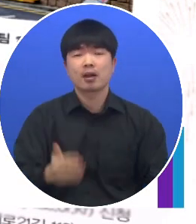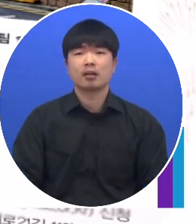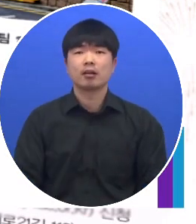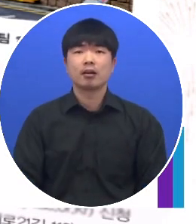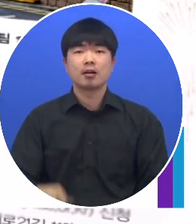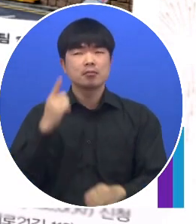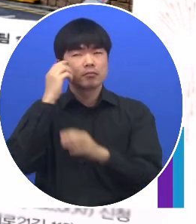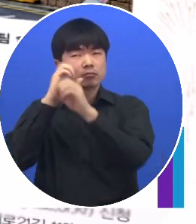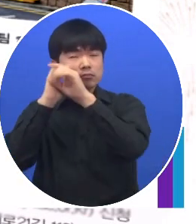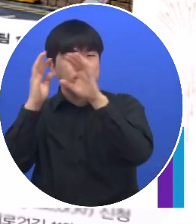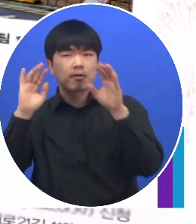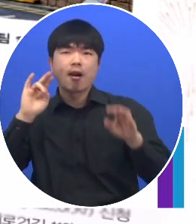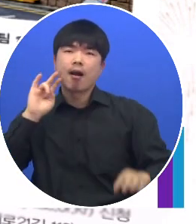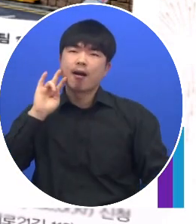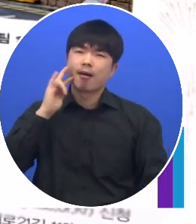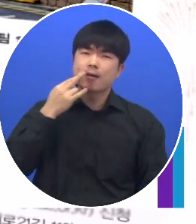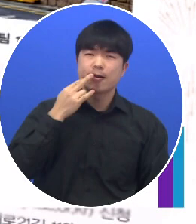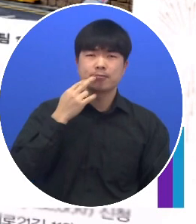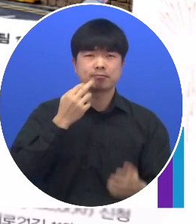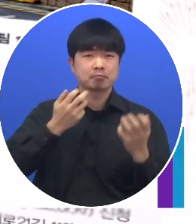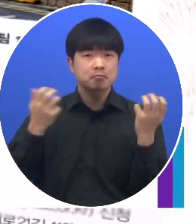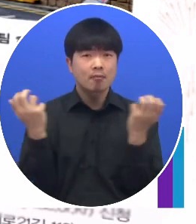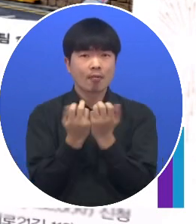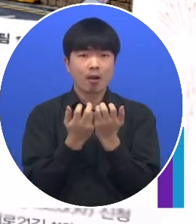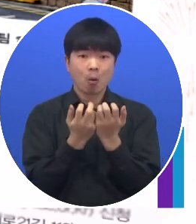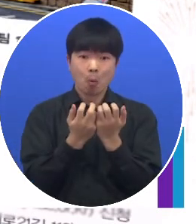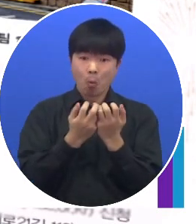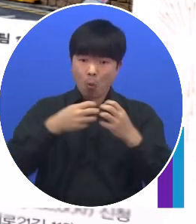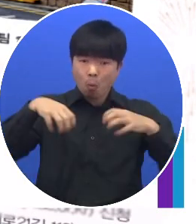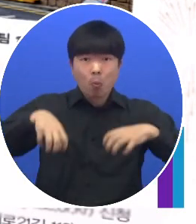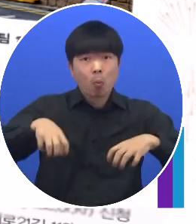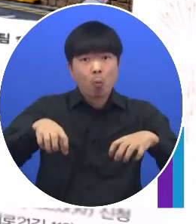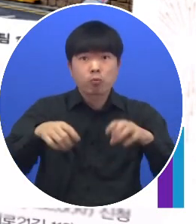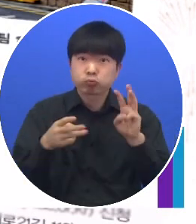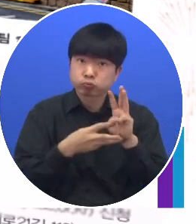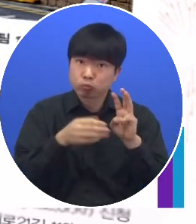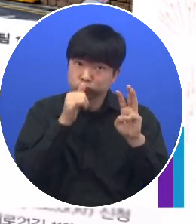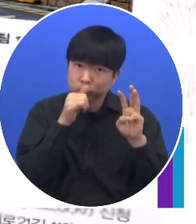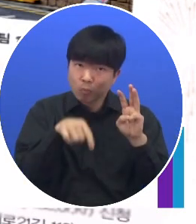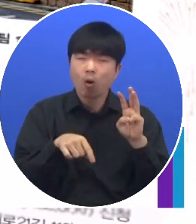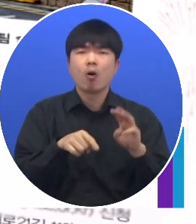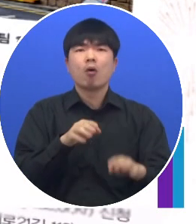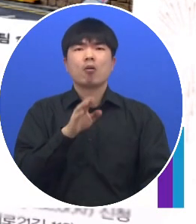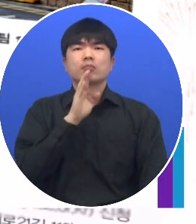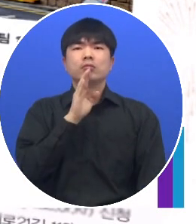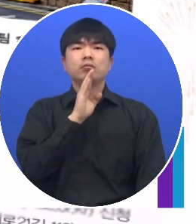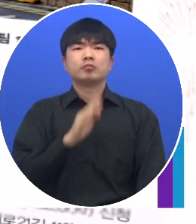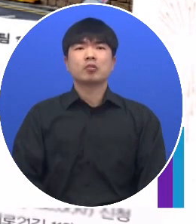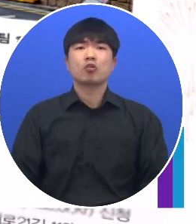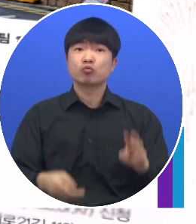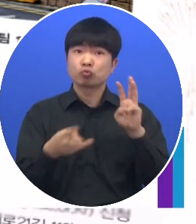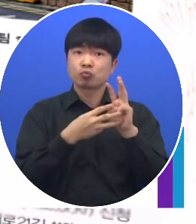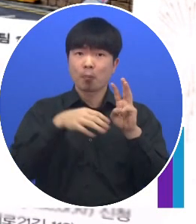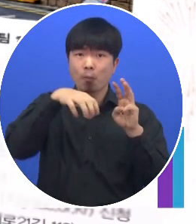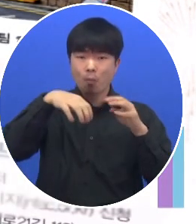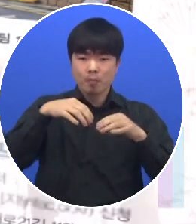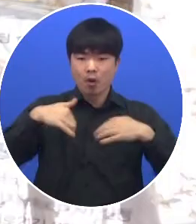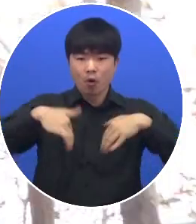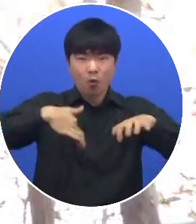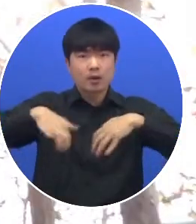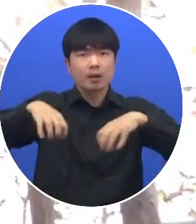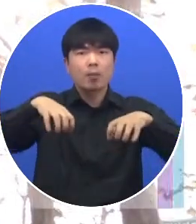상상력과 예술로 가득 채워진 골목이 중랑구에 있다고요 어떻게 하셨어요네 있습니다